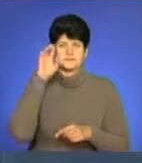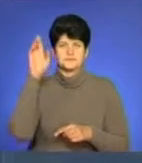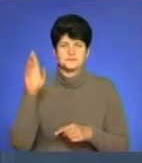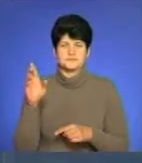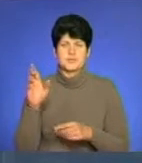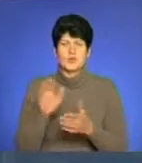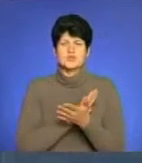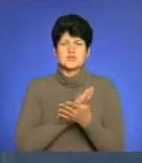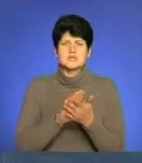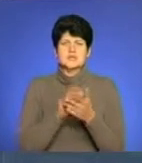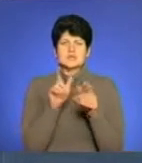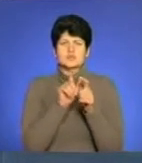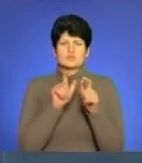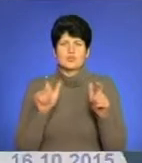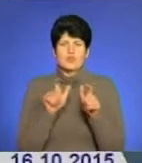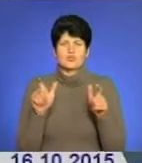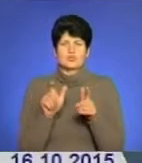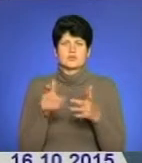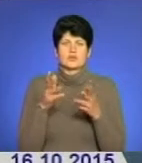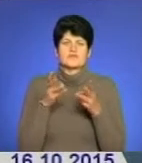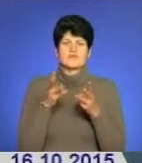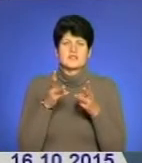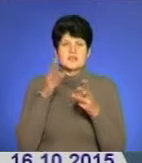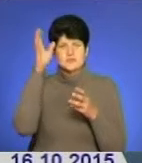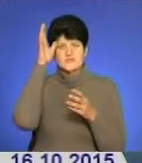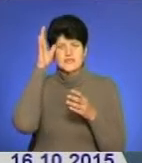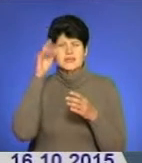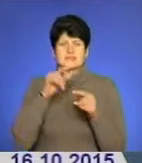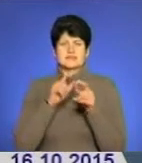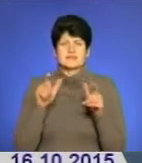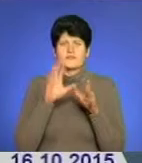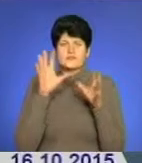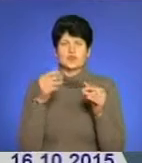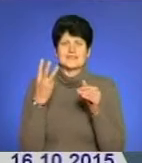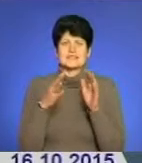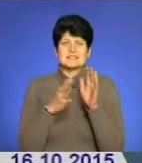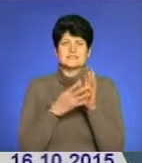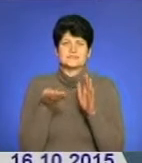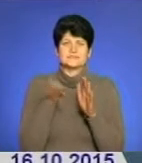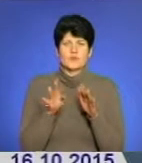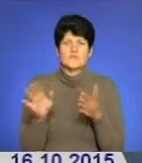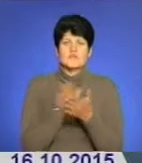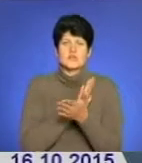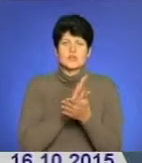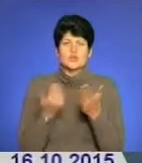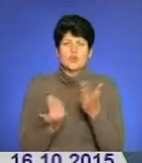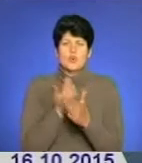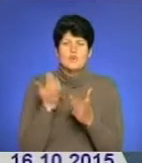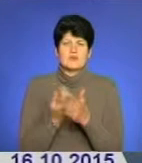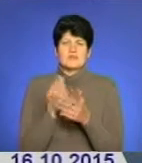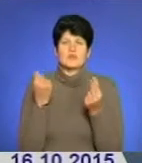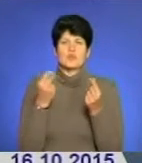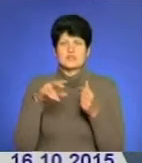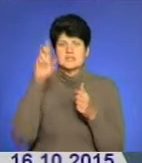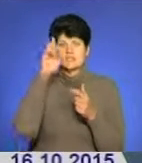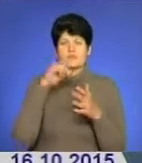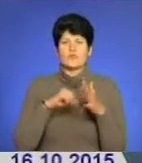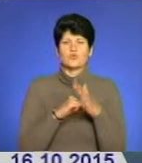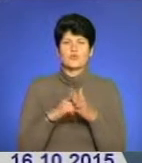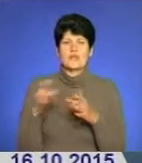Очисні споруди, котельні, освітянські та медичні заклади – всього 39 об'єктів в області, які цього року відновлять за кошти Державного фонду регіонального розвитку.